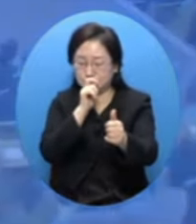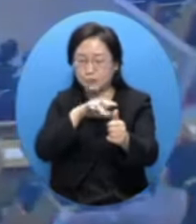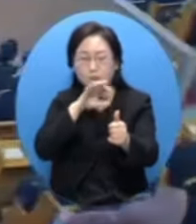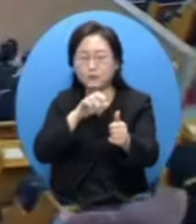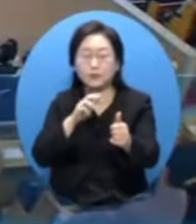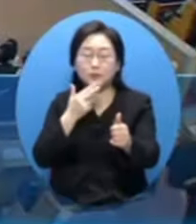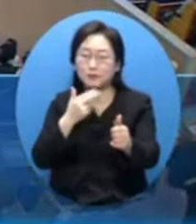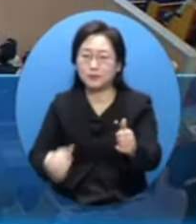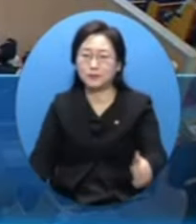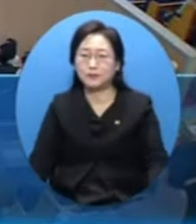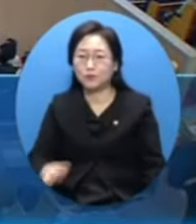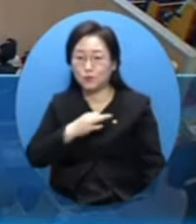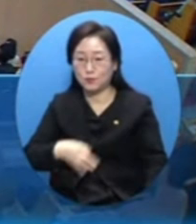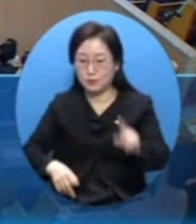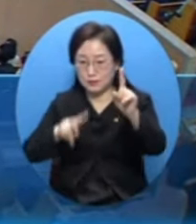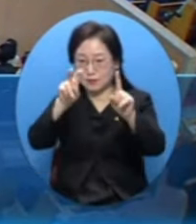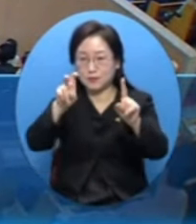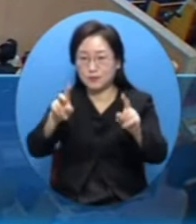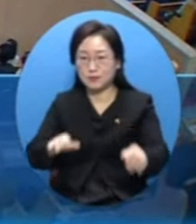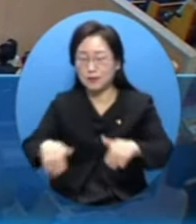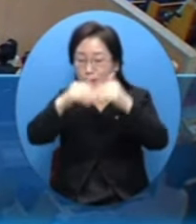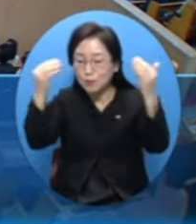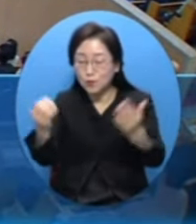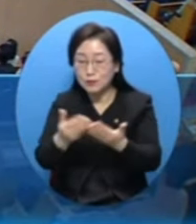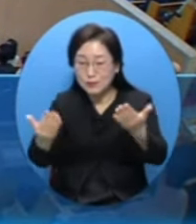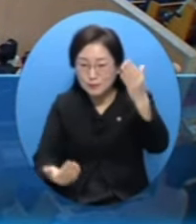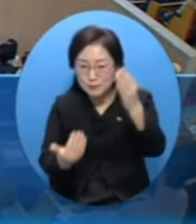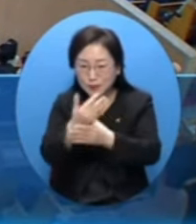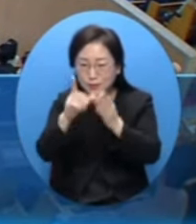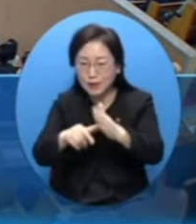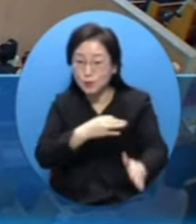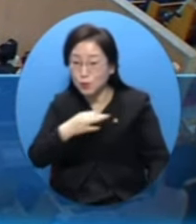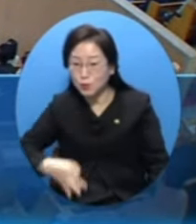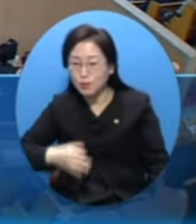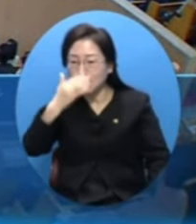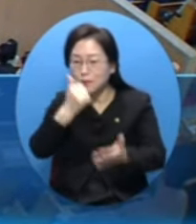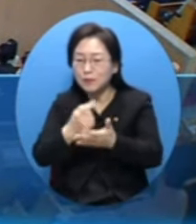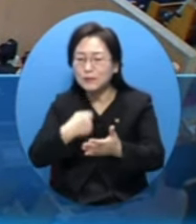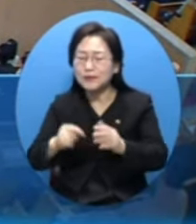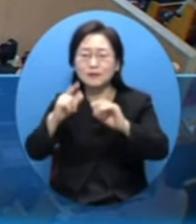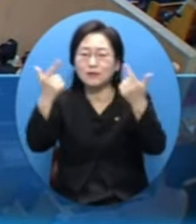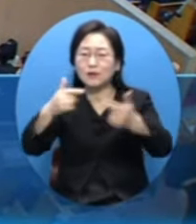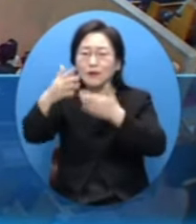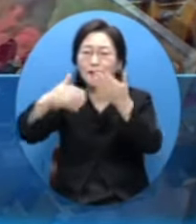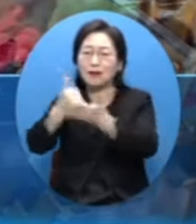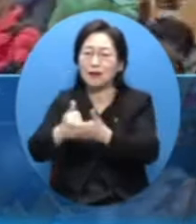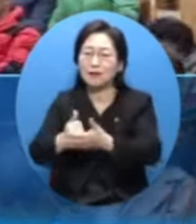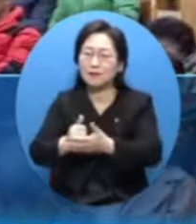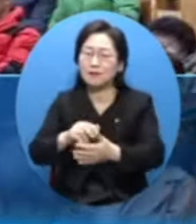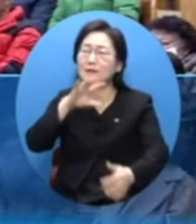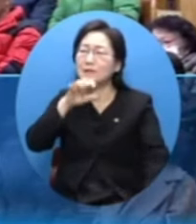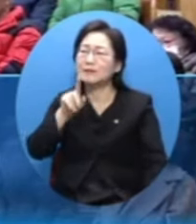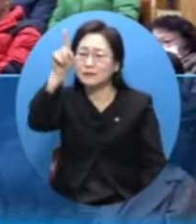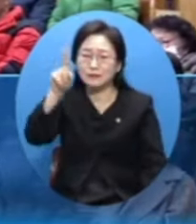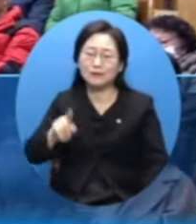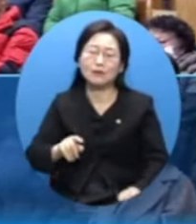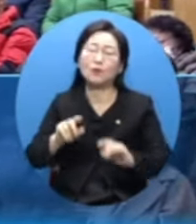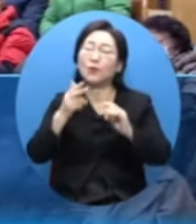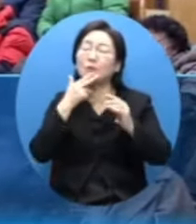않았습니다. 욥기서 1장 20절입니다. 이 모든 일에 욥이 범죄하지 아니하고 하나님을 향하여 원망하지